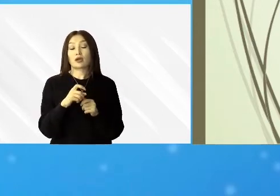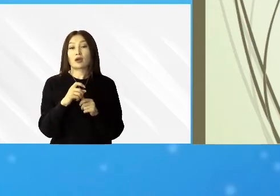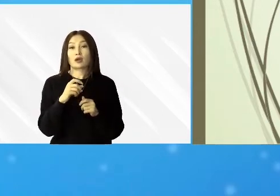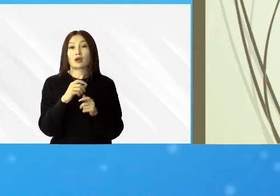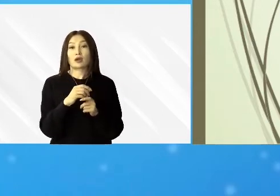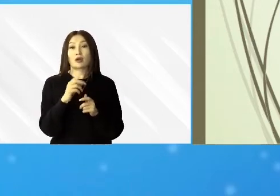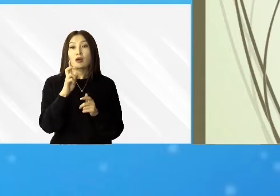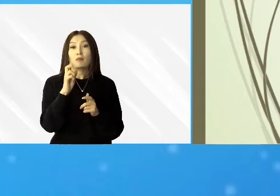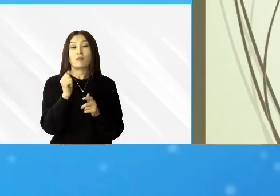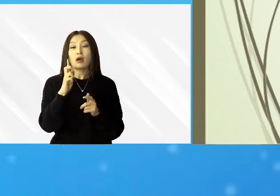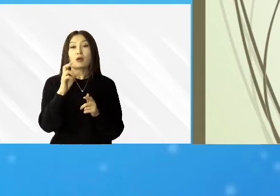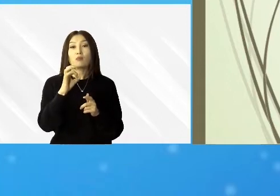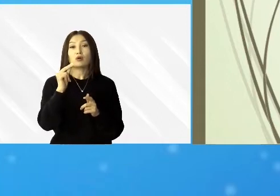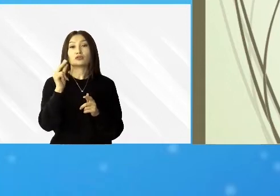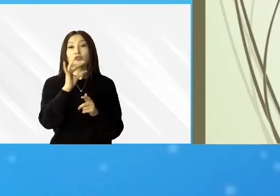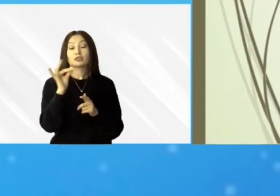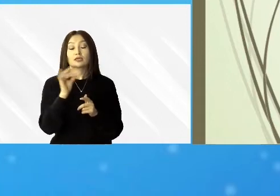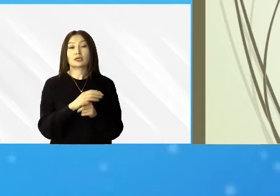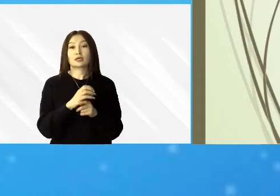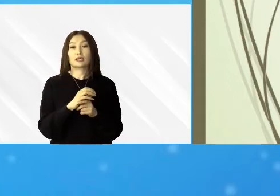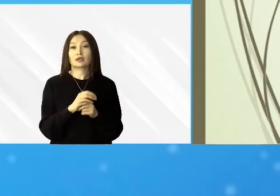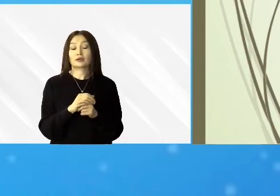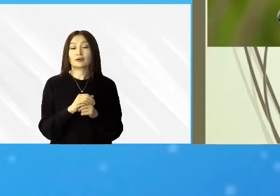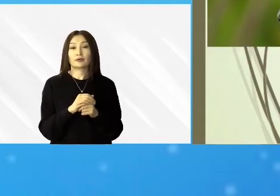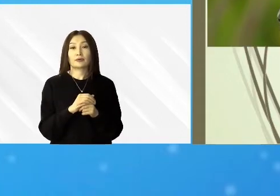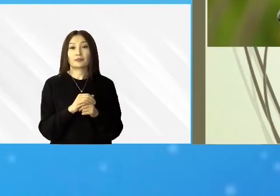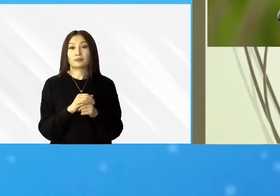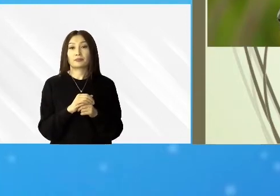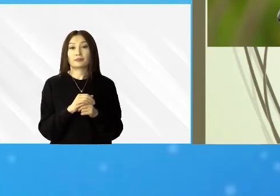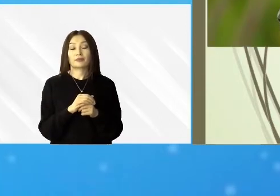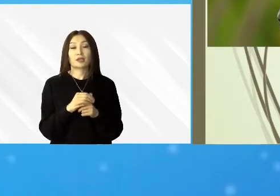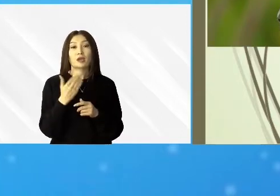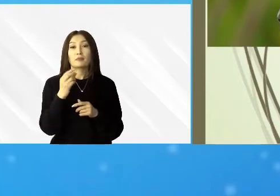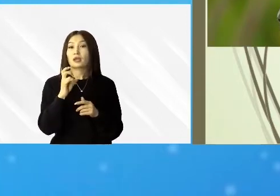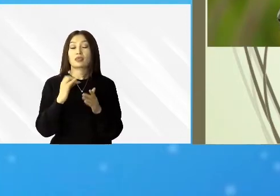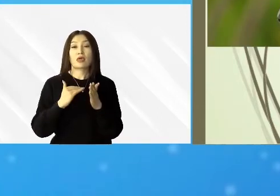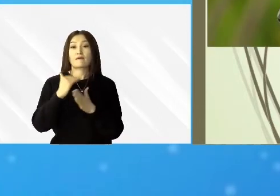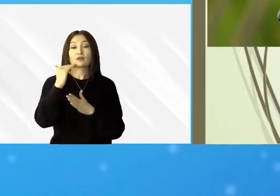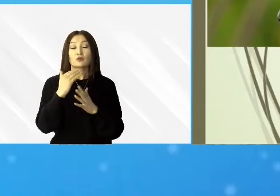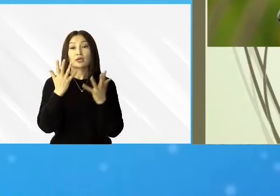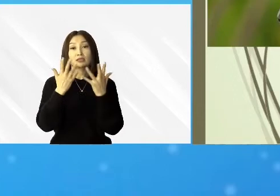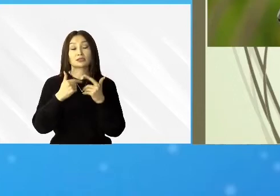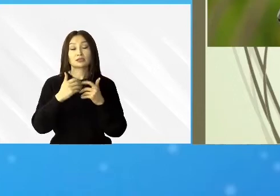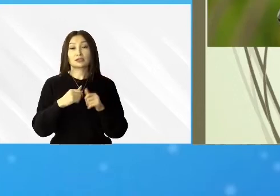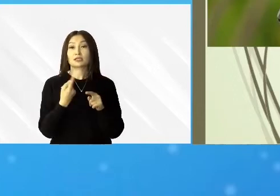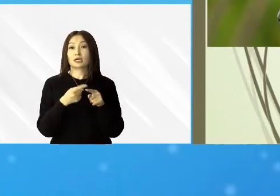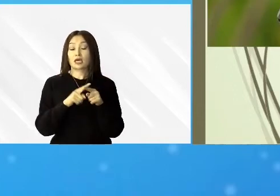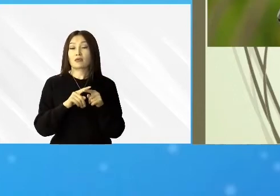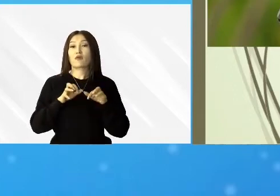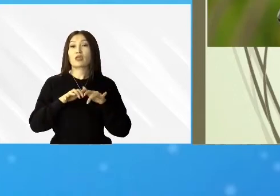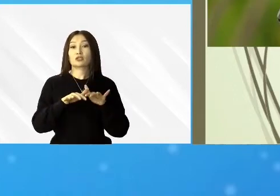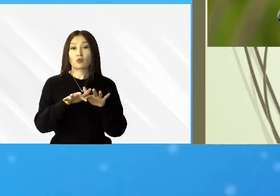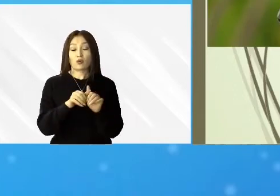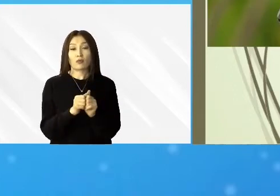пород бабочки соснового кокона пряда. При невысокой численности популяции этого